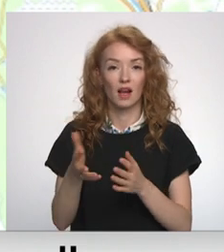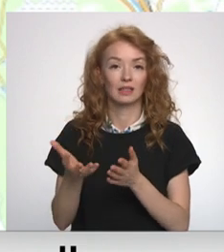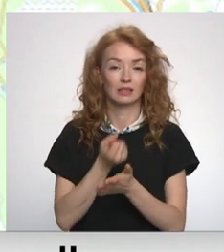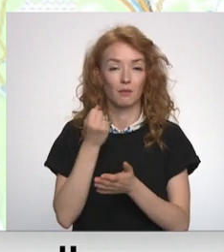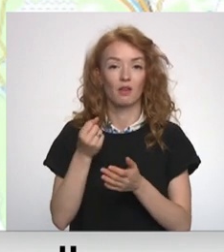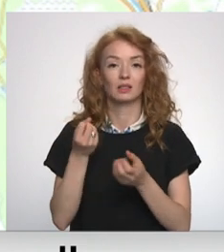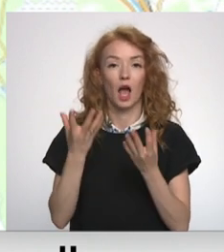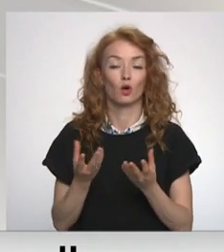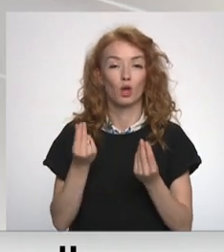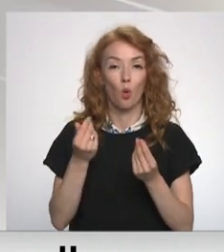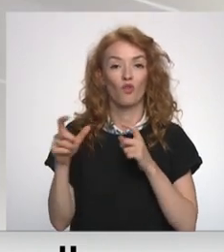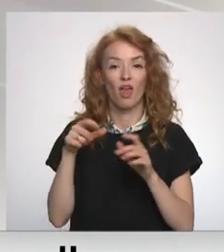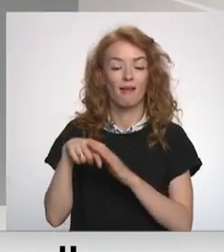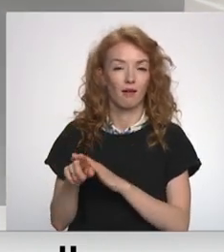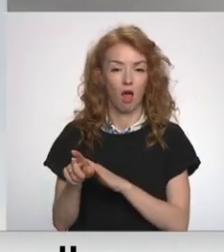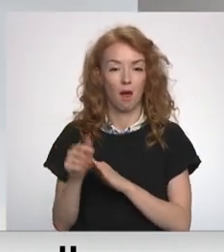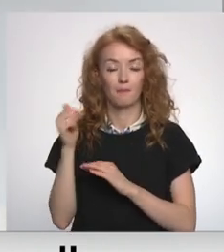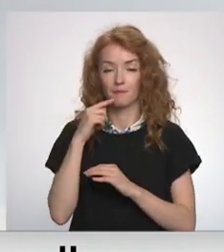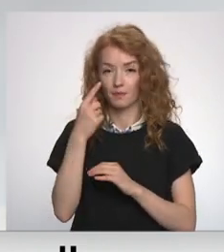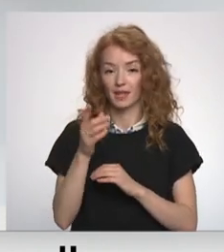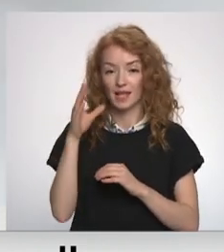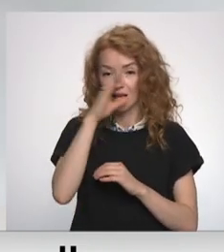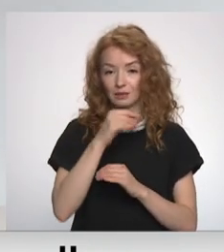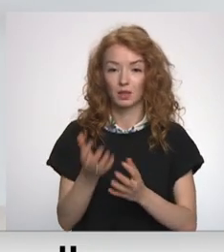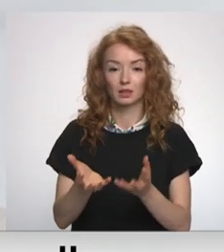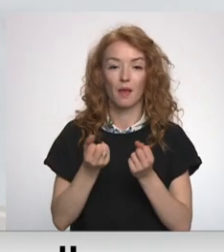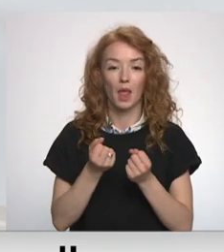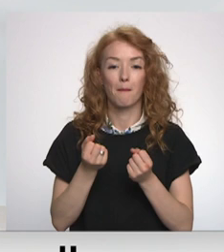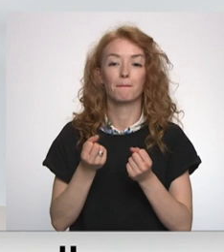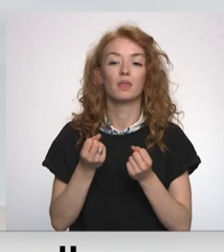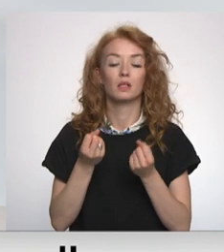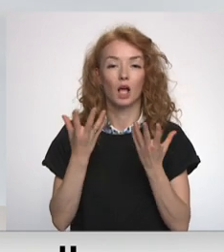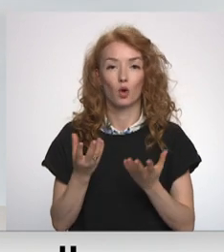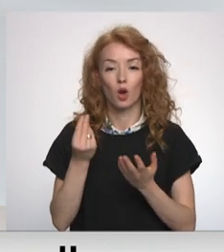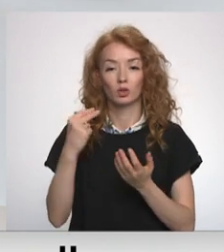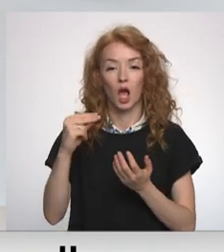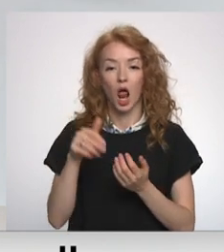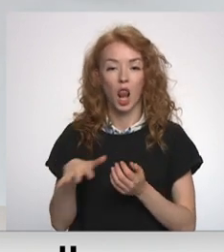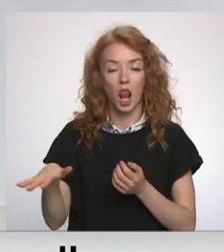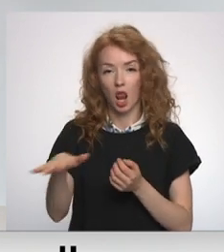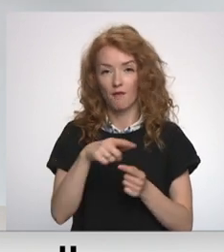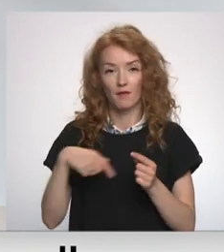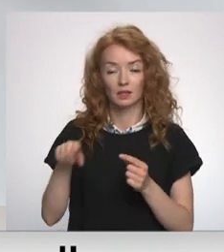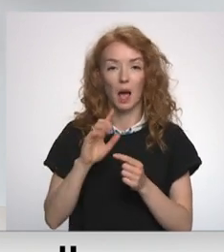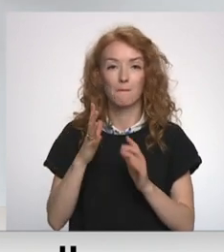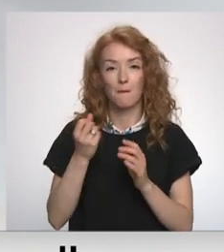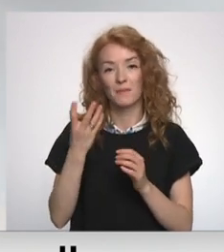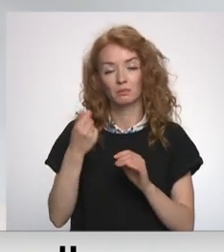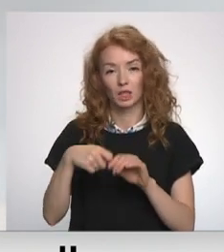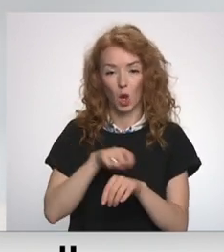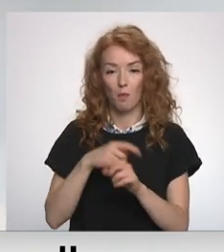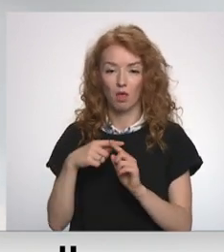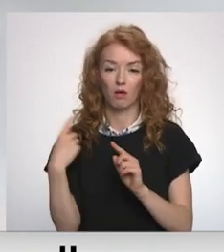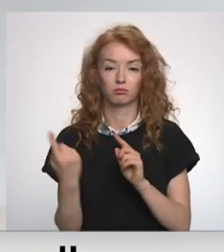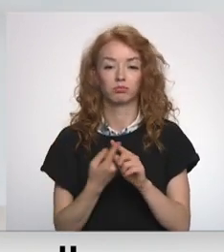naudu vietējā veikalā. Iespēju tikt pie skaidras naudas Zalves apkārtnē, vai pat 10 km atdams